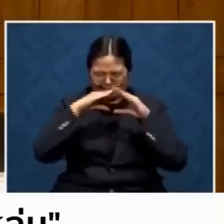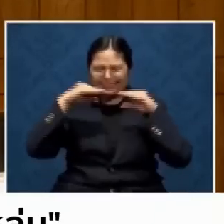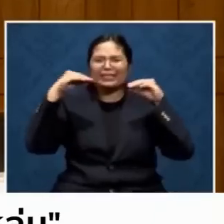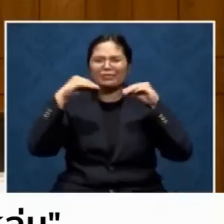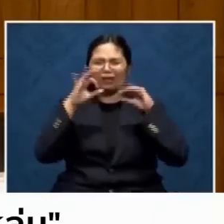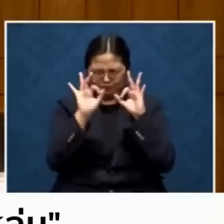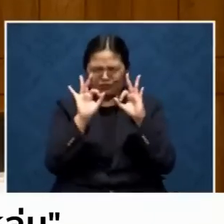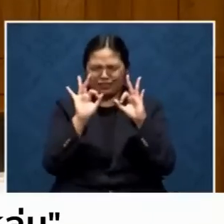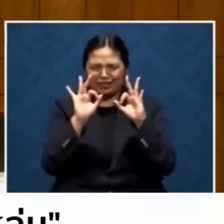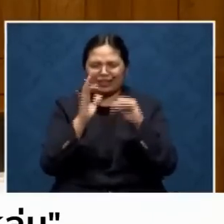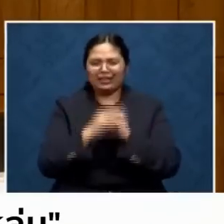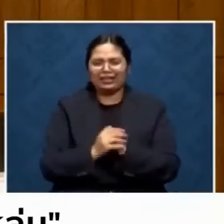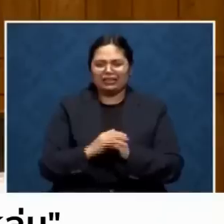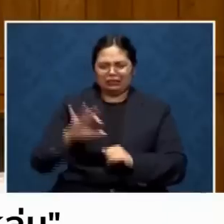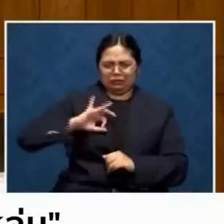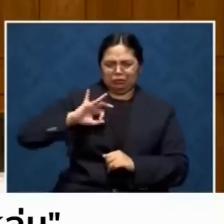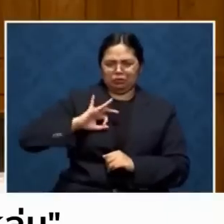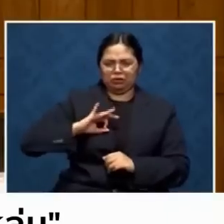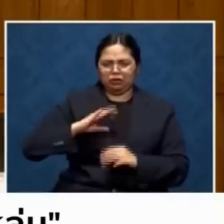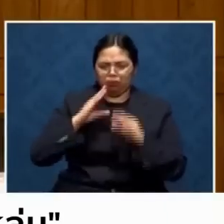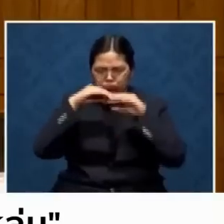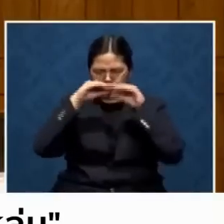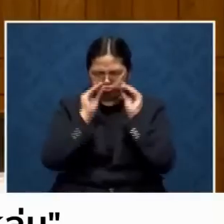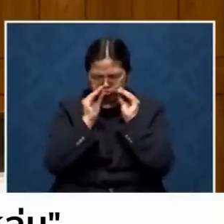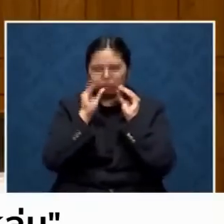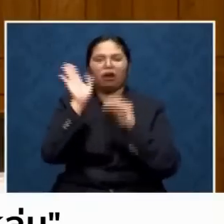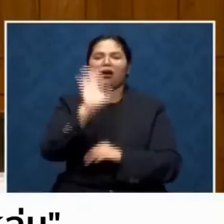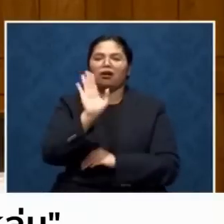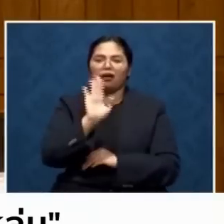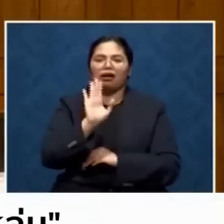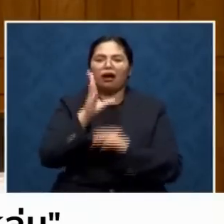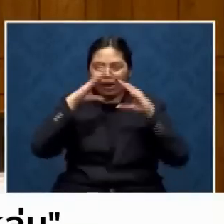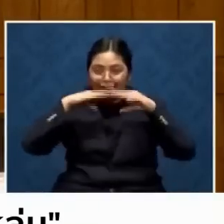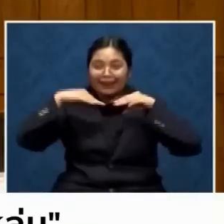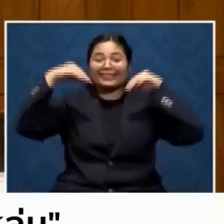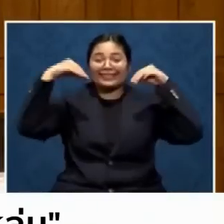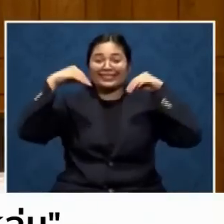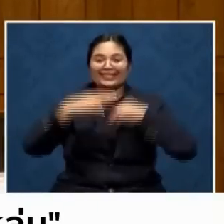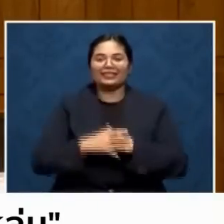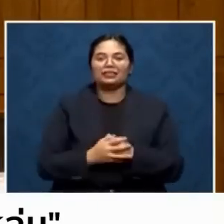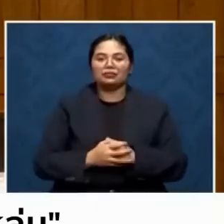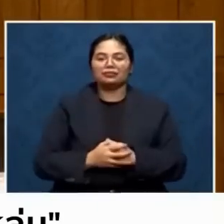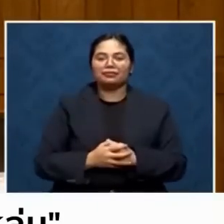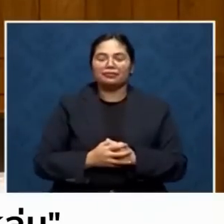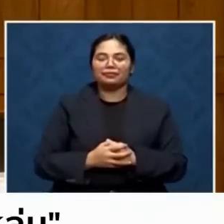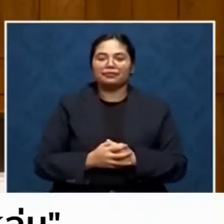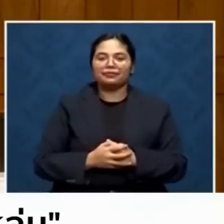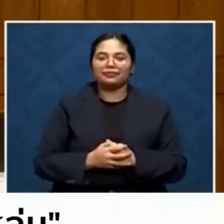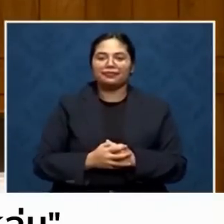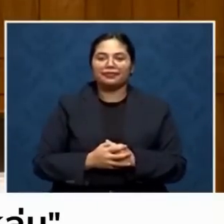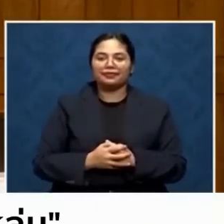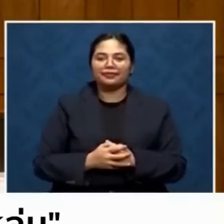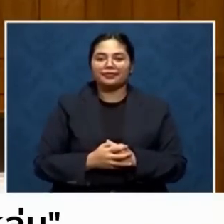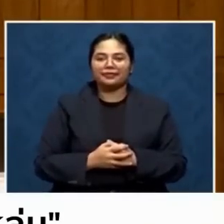าลเพื่อให้ค่าแรงอยู่ในระดับที่เหมาะสมโดยมีเป้าหมายที่400บาทเร็วที่สุดค่ะ